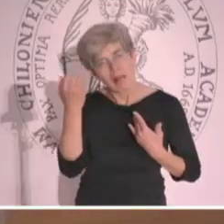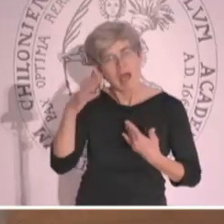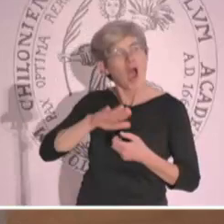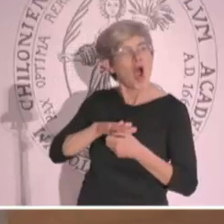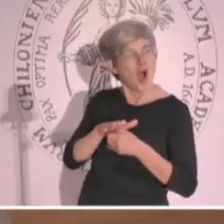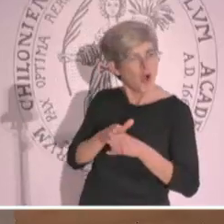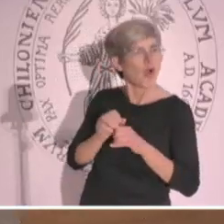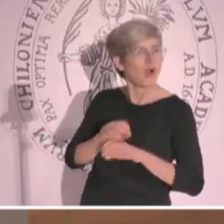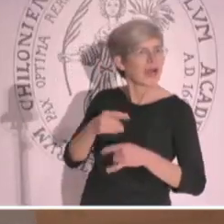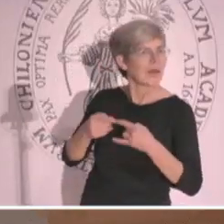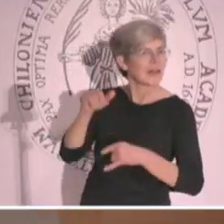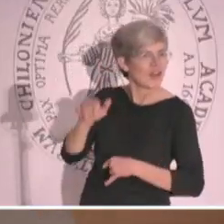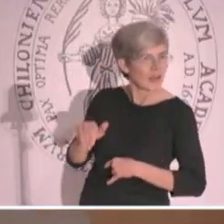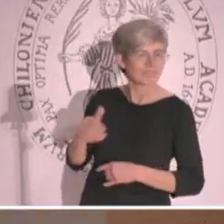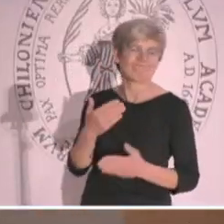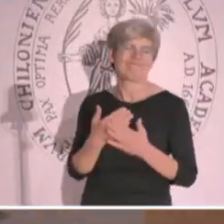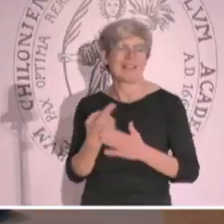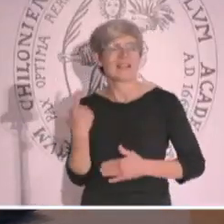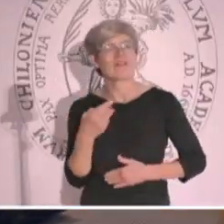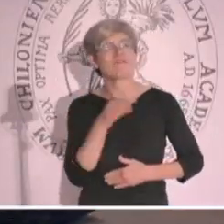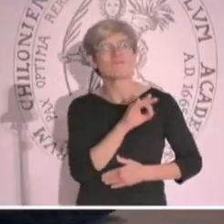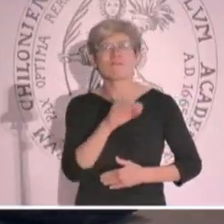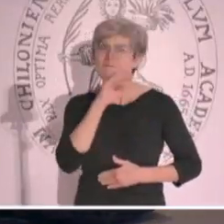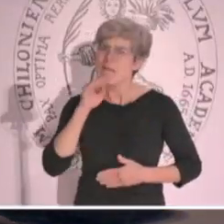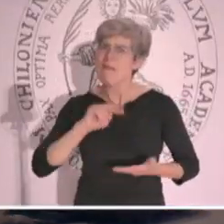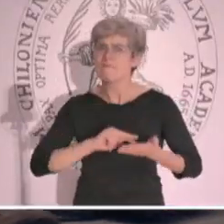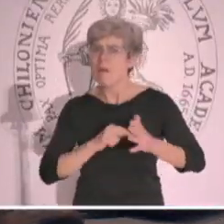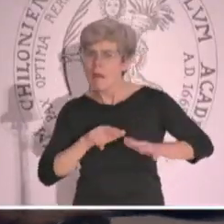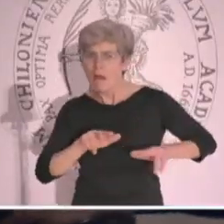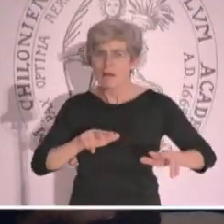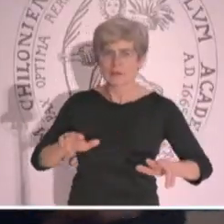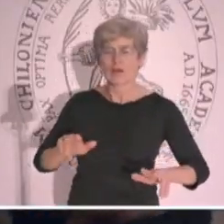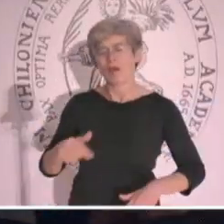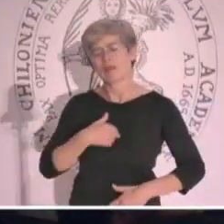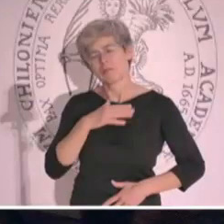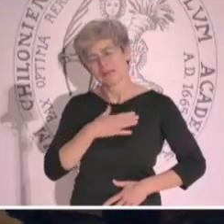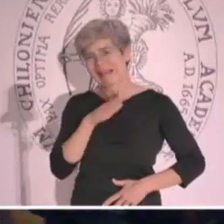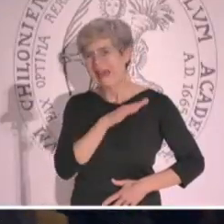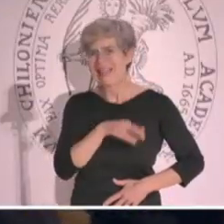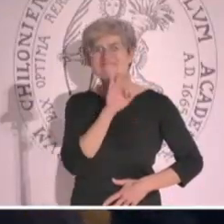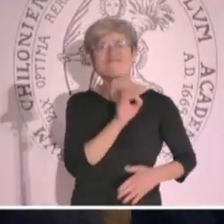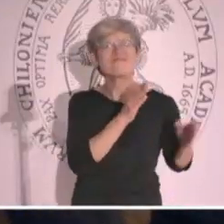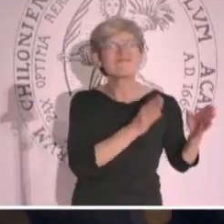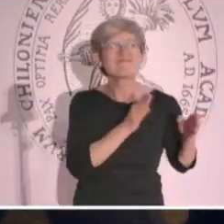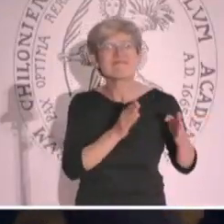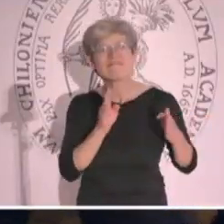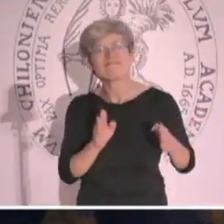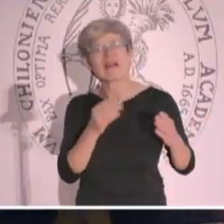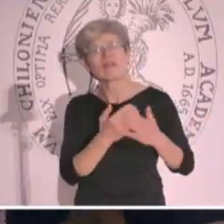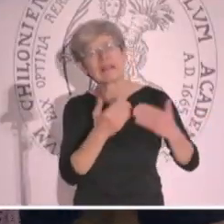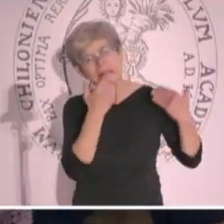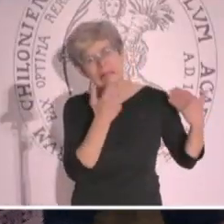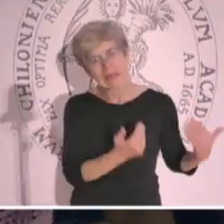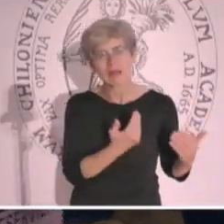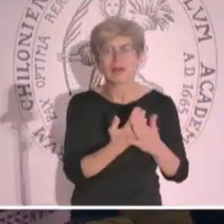wir wirklich alle Anstrengungen unternommen. Und da danke ich auch ganz herzlich allen Fakultäten und den Einrichtungen von unserer